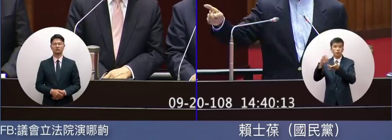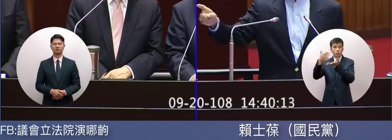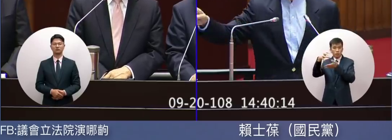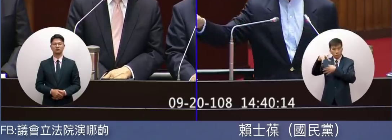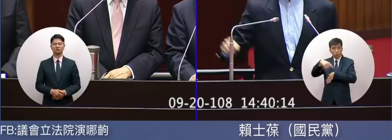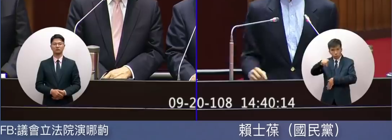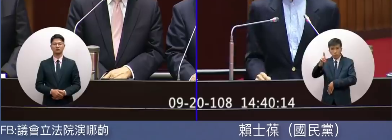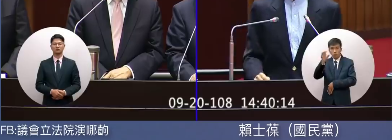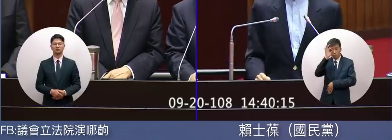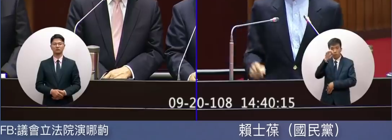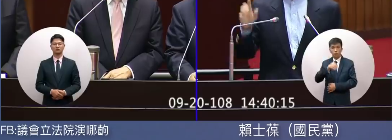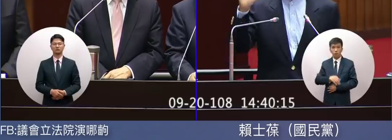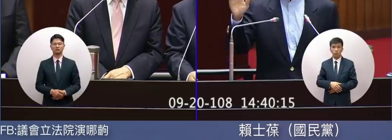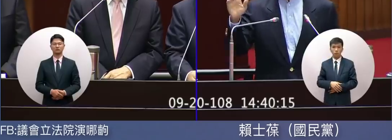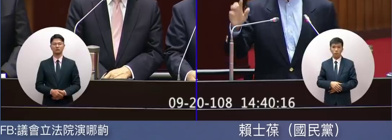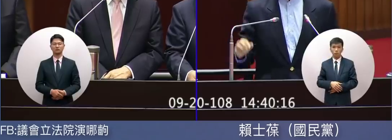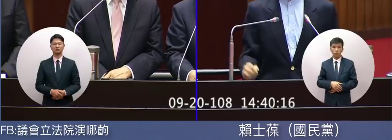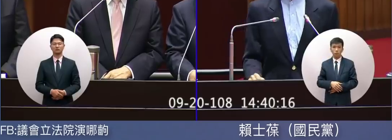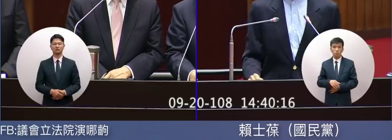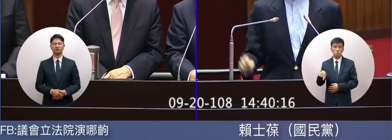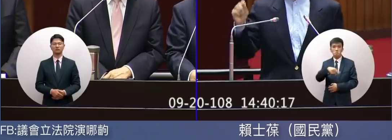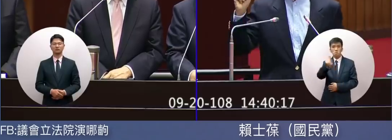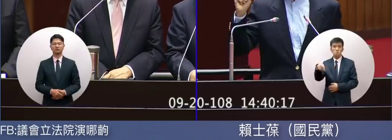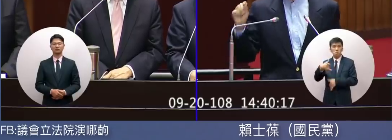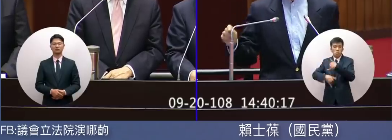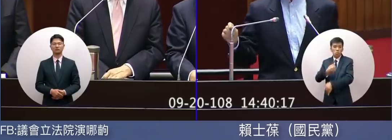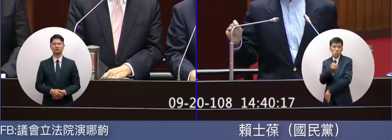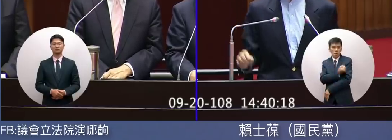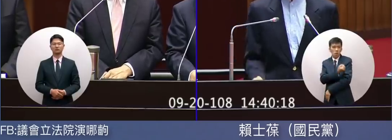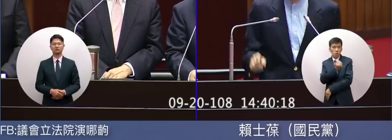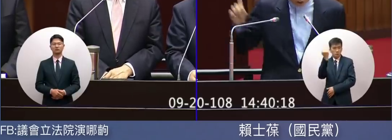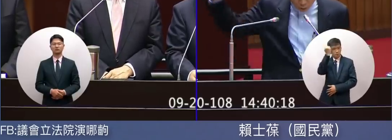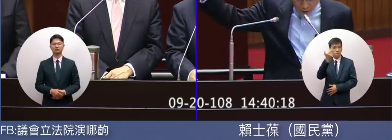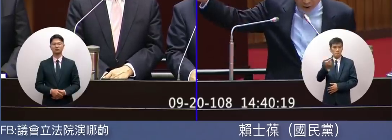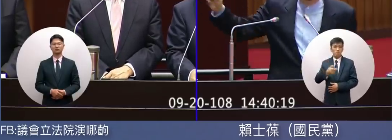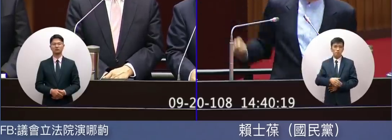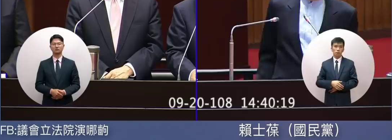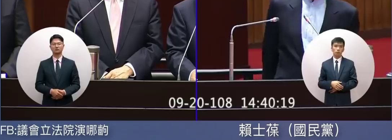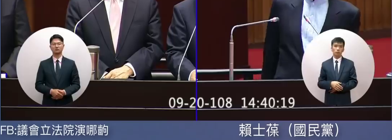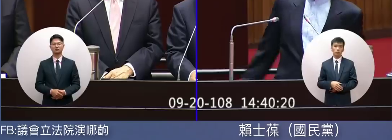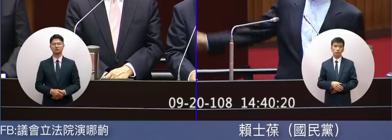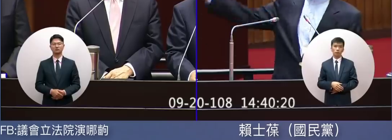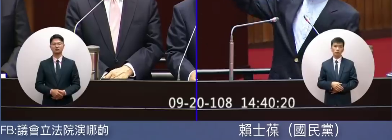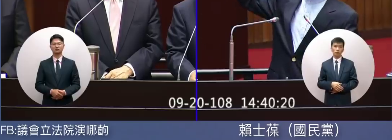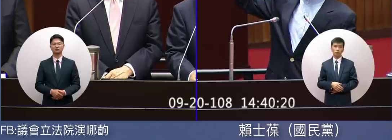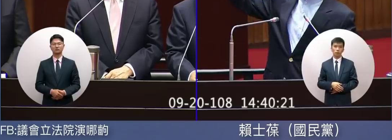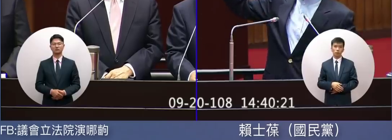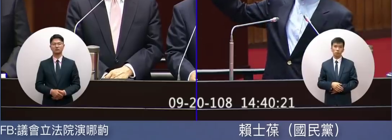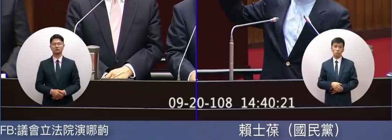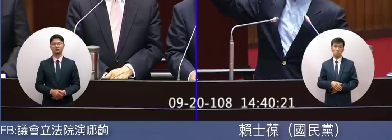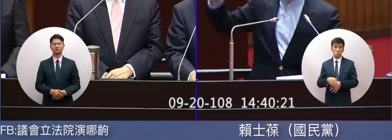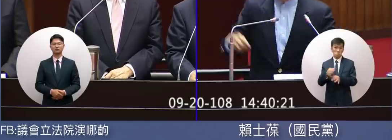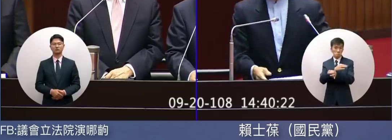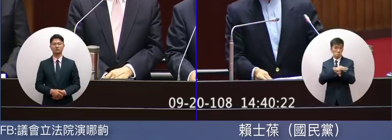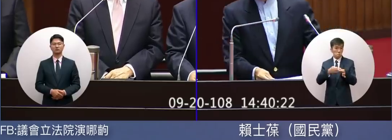到一般的餐厅去看看，大家叫苦连天啊，这是民间的声音。所以说经济最好